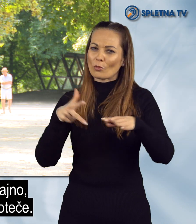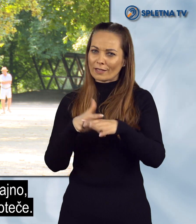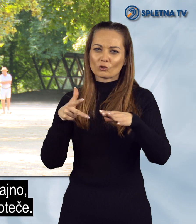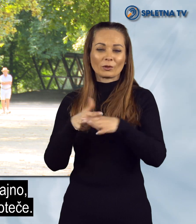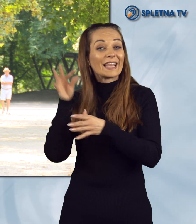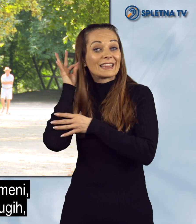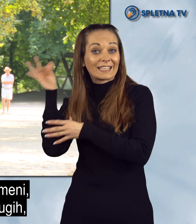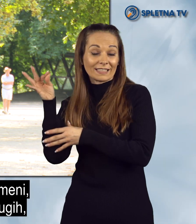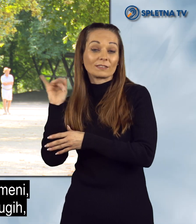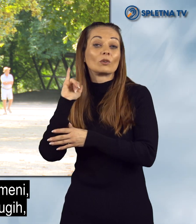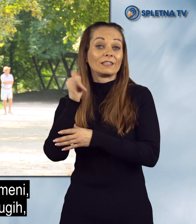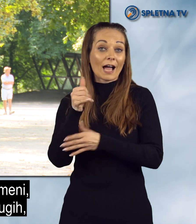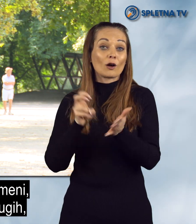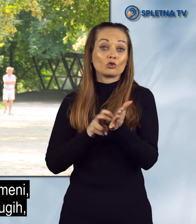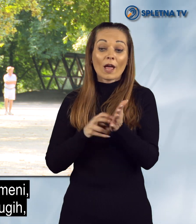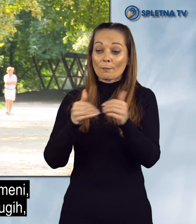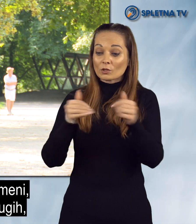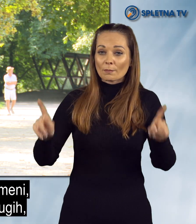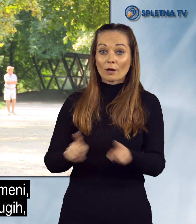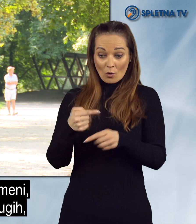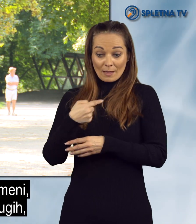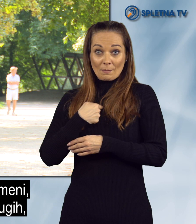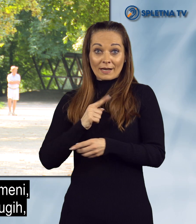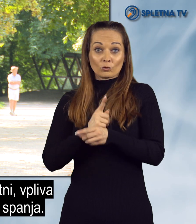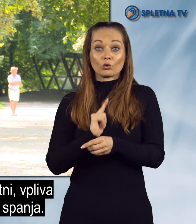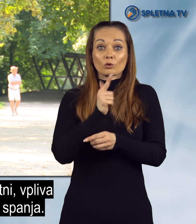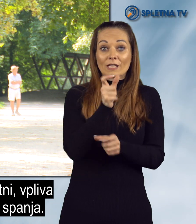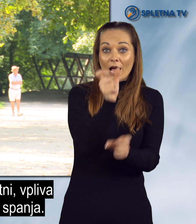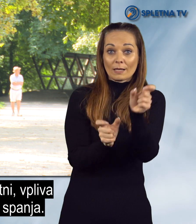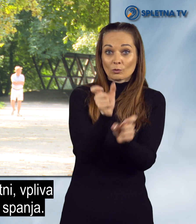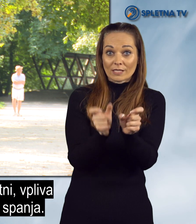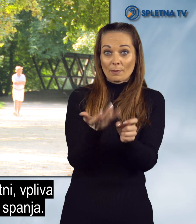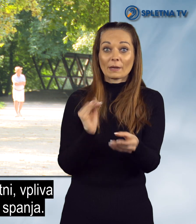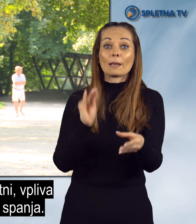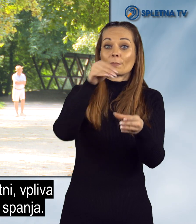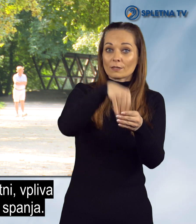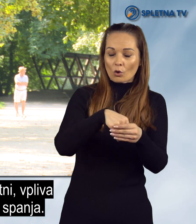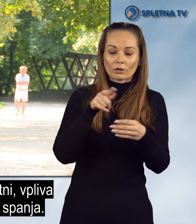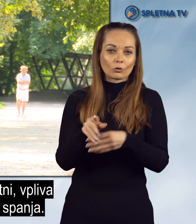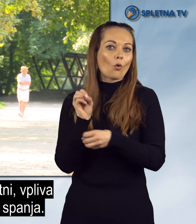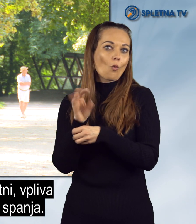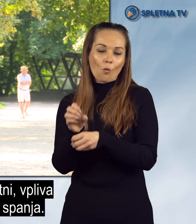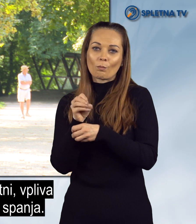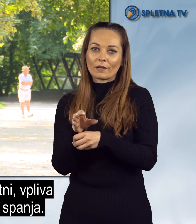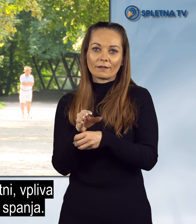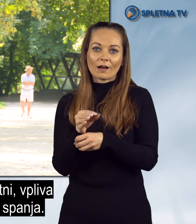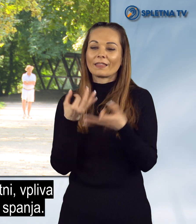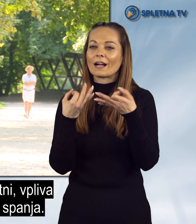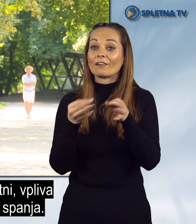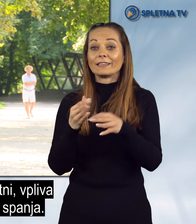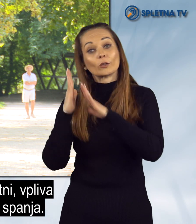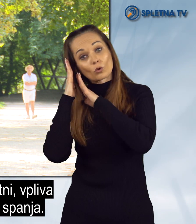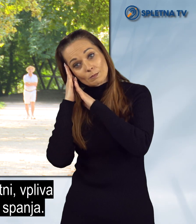motečega. Zlasti tako kot meni, pa vsem drugim, ki so bili prisotni, to vpliva na